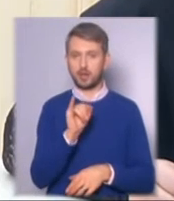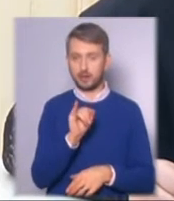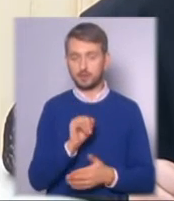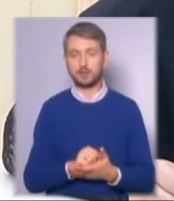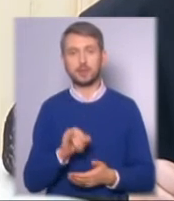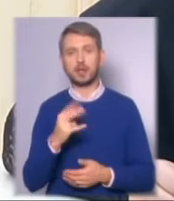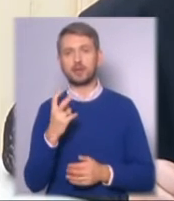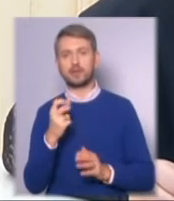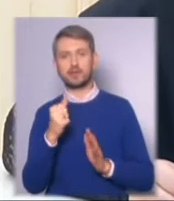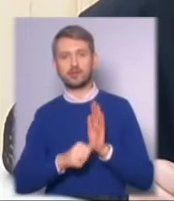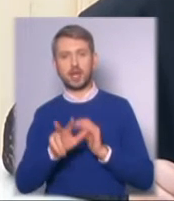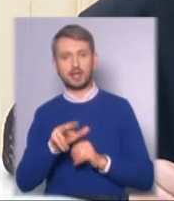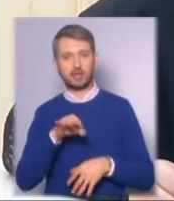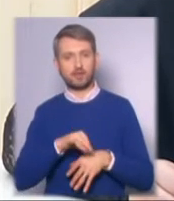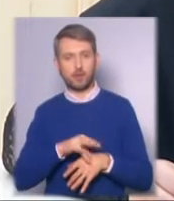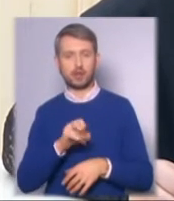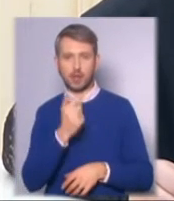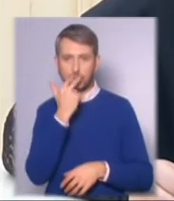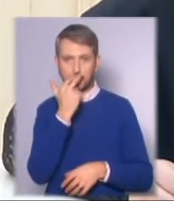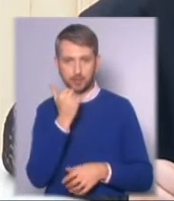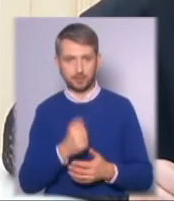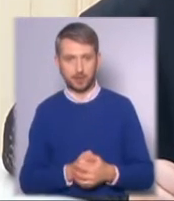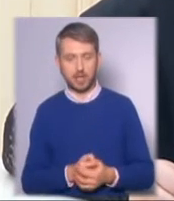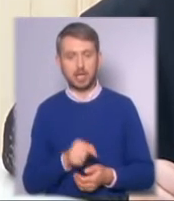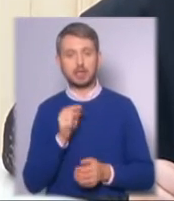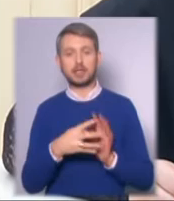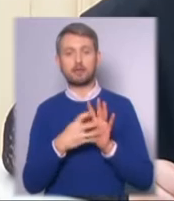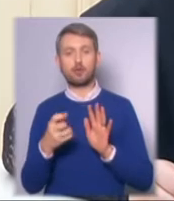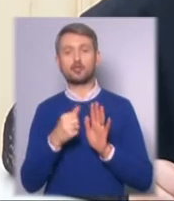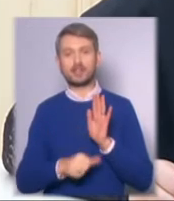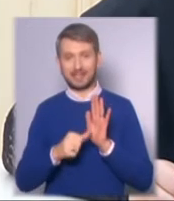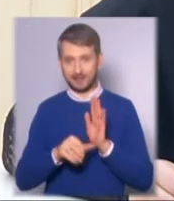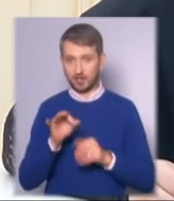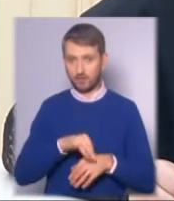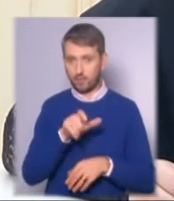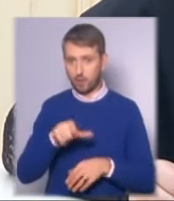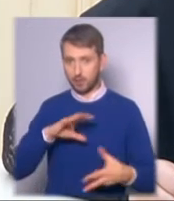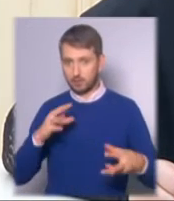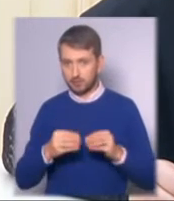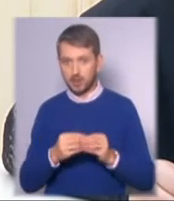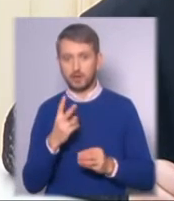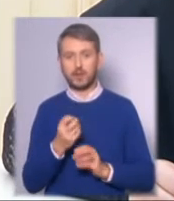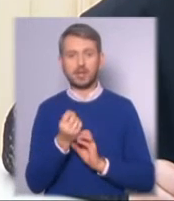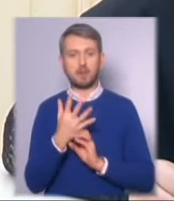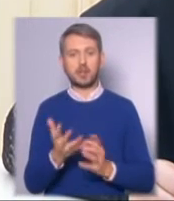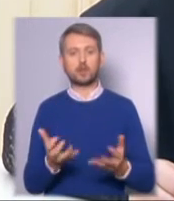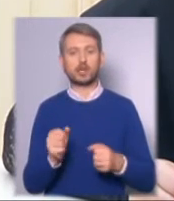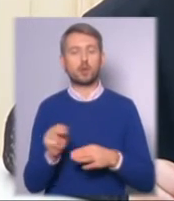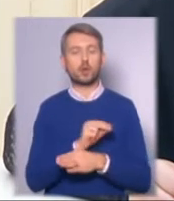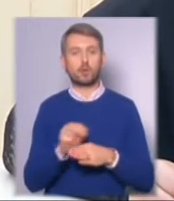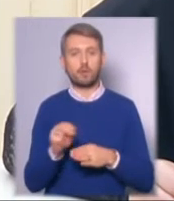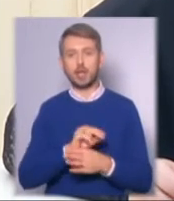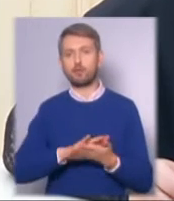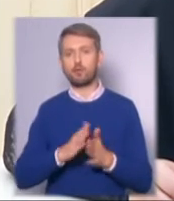та 263 хворих на грип. З цих 260 хворих 215 отримують лікування в умовах